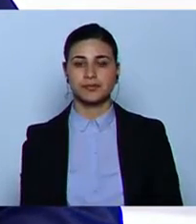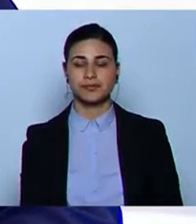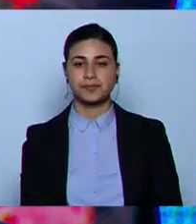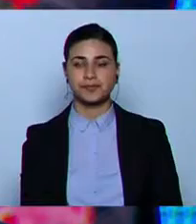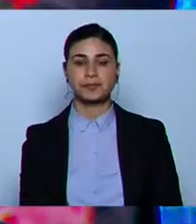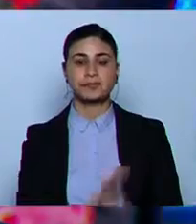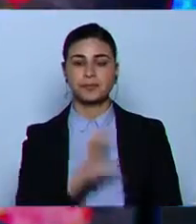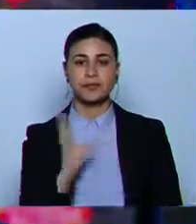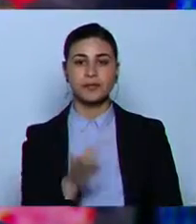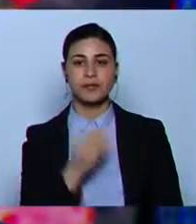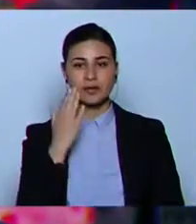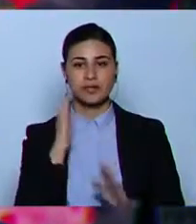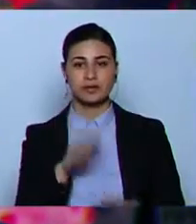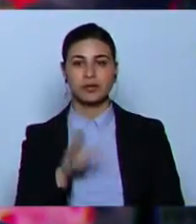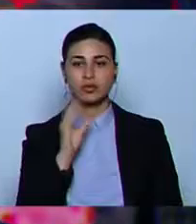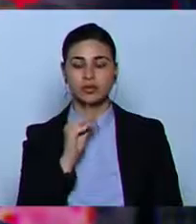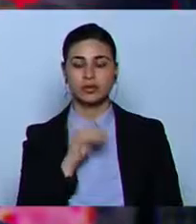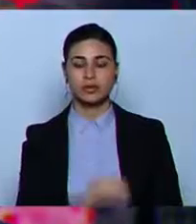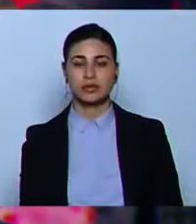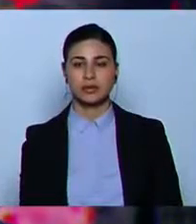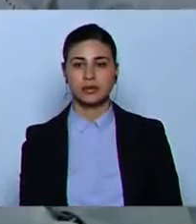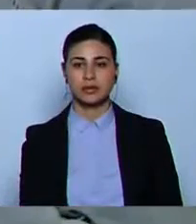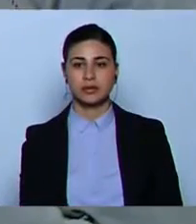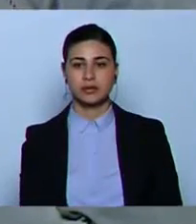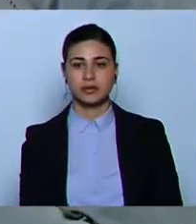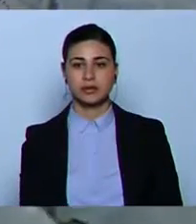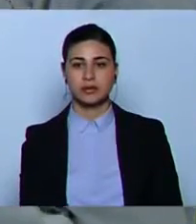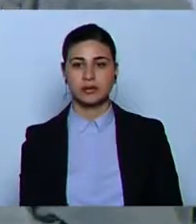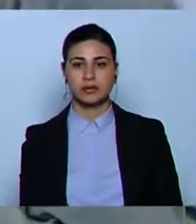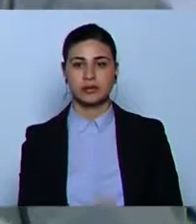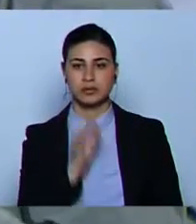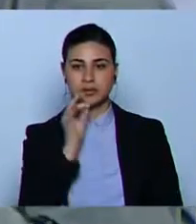ხელისუფლების, ყველაფერს თავი რო დავანებოთ. როდესაც იწყებს პროცესს,